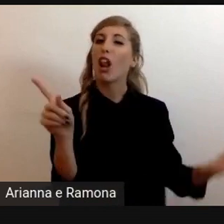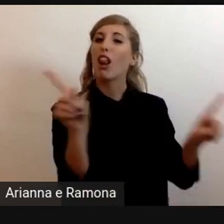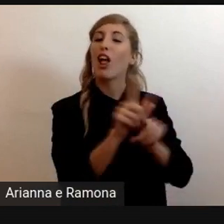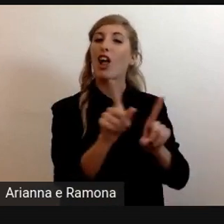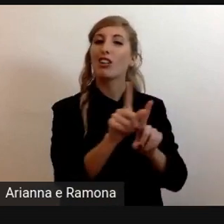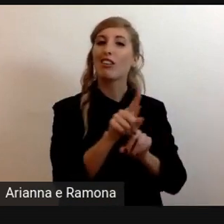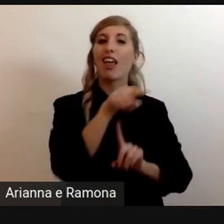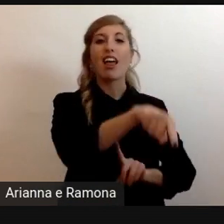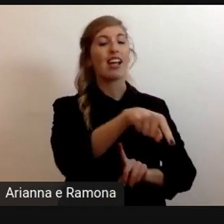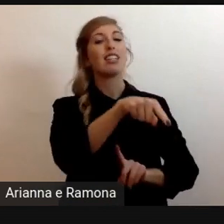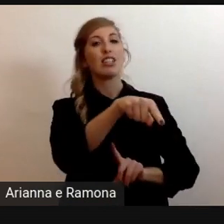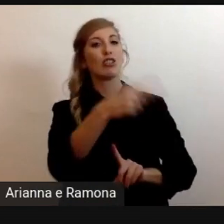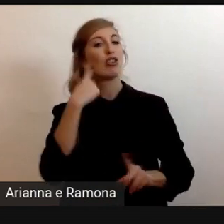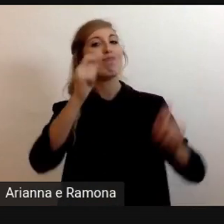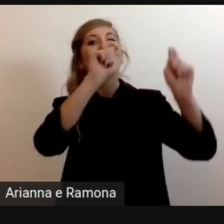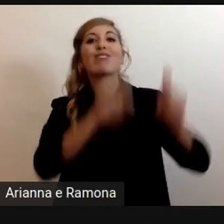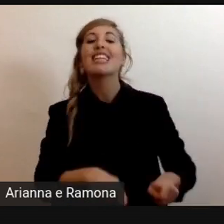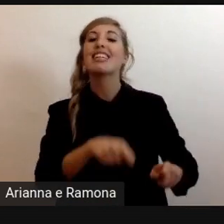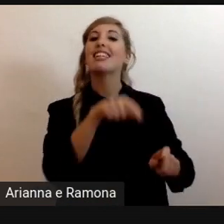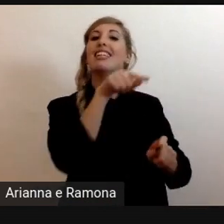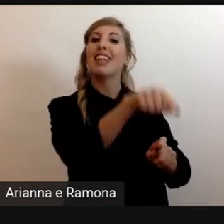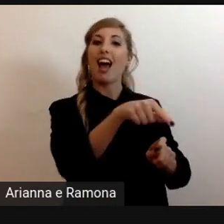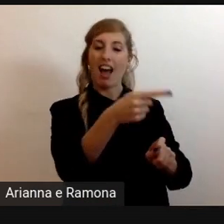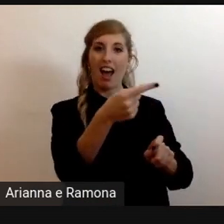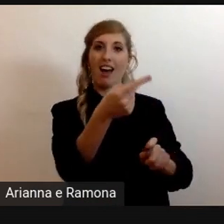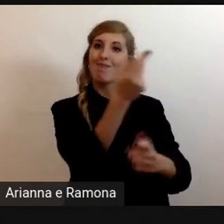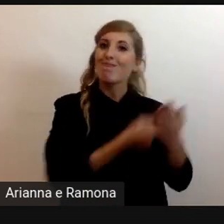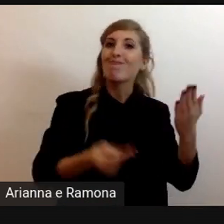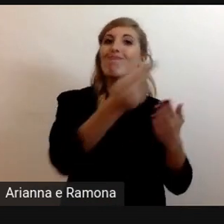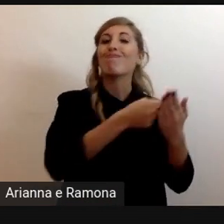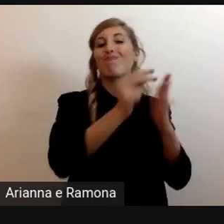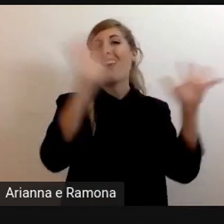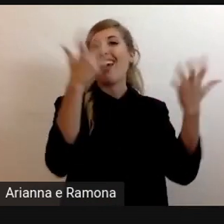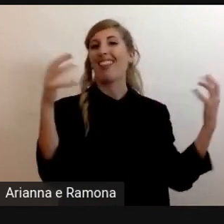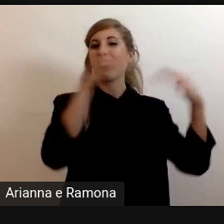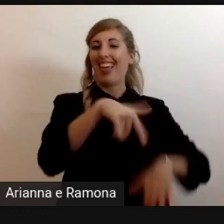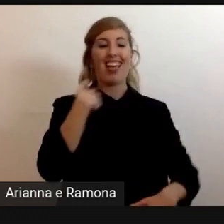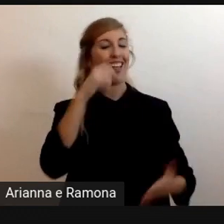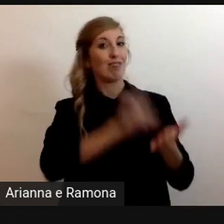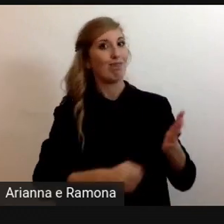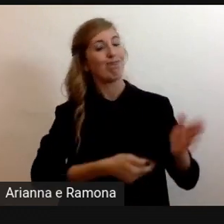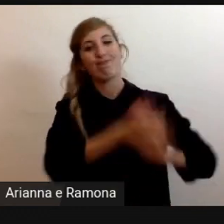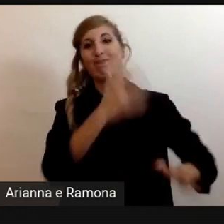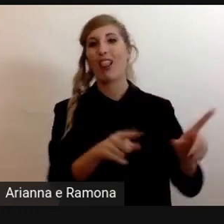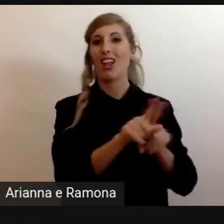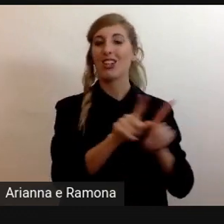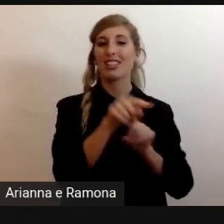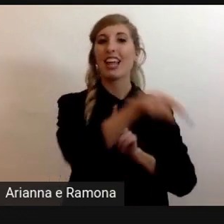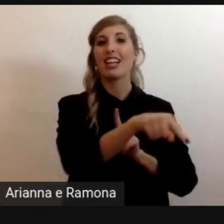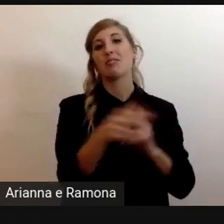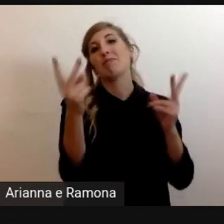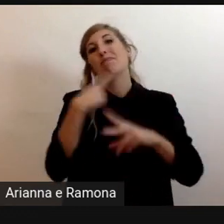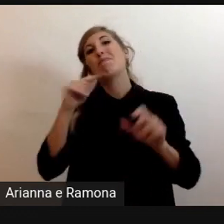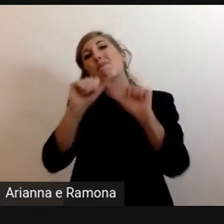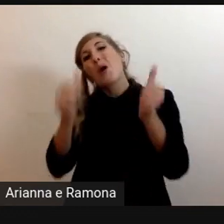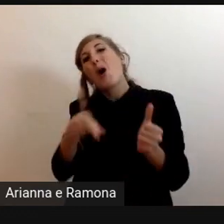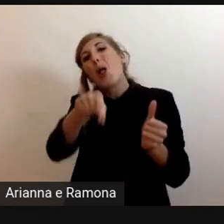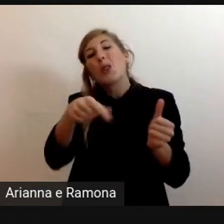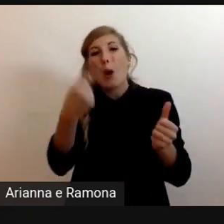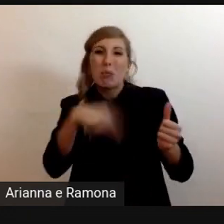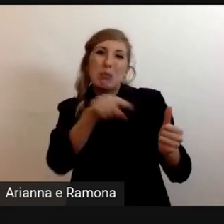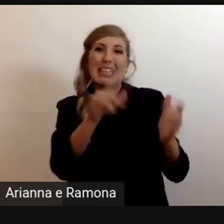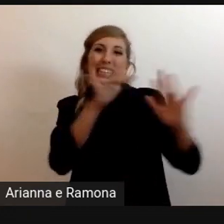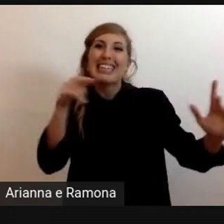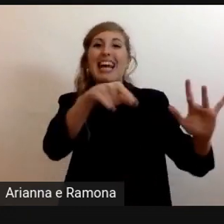16 avviare il programma di arcadelt anche se in questa modalità che ormai è diventata